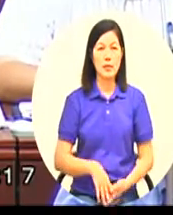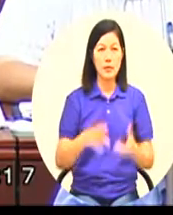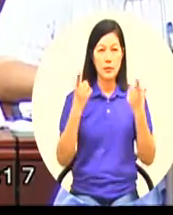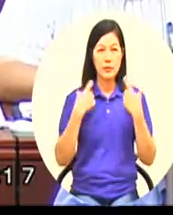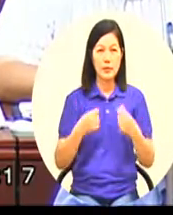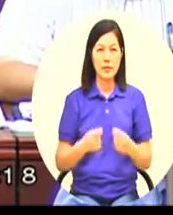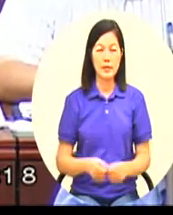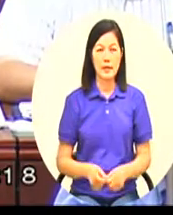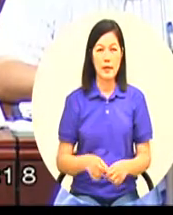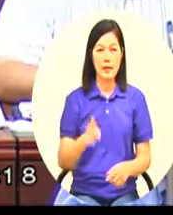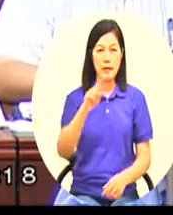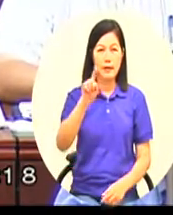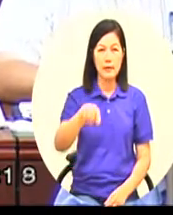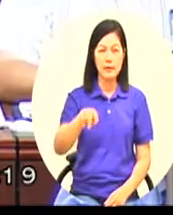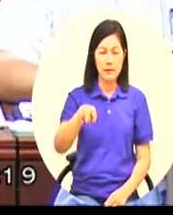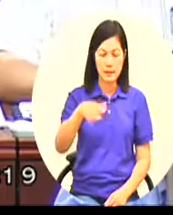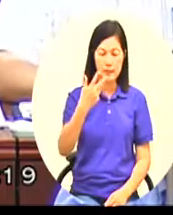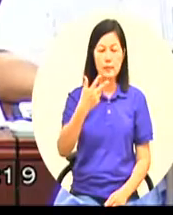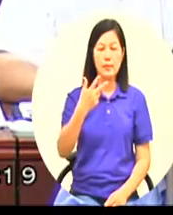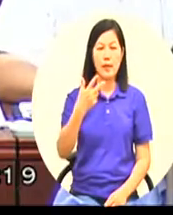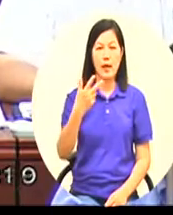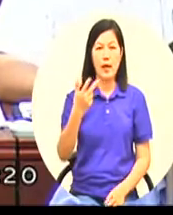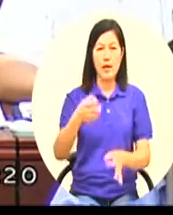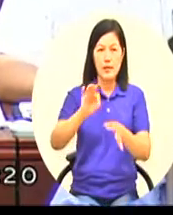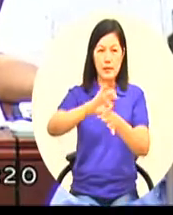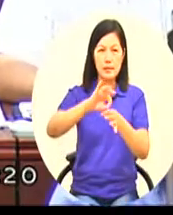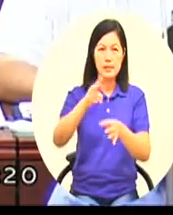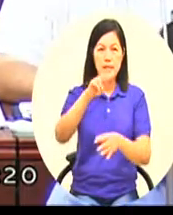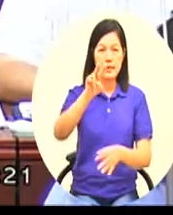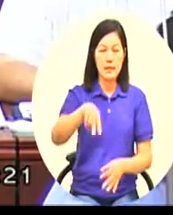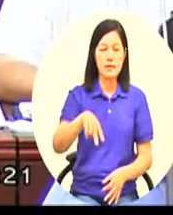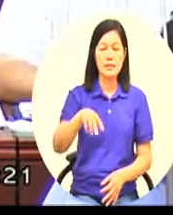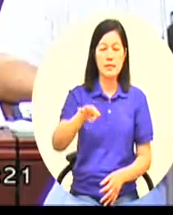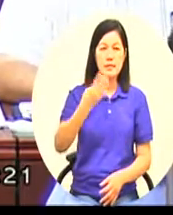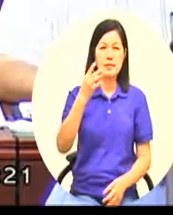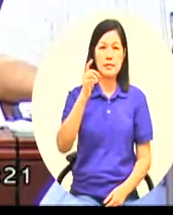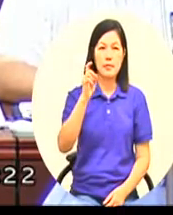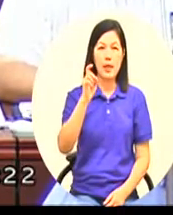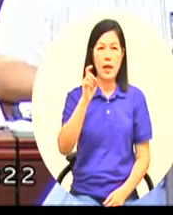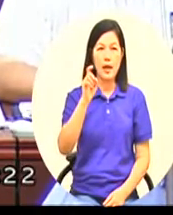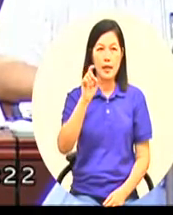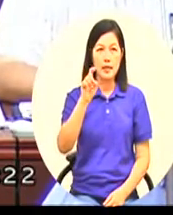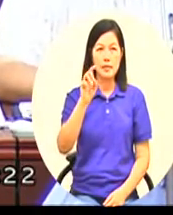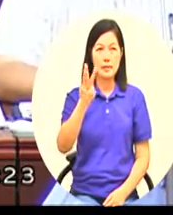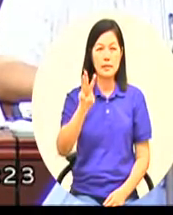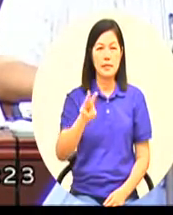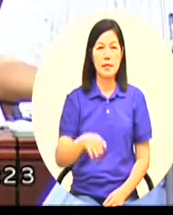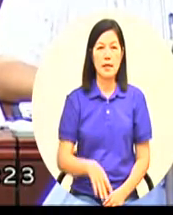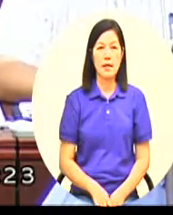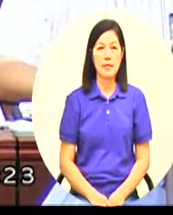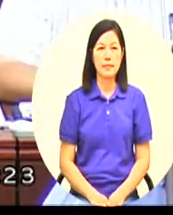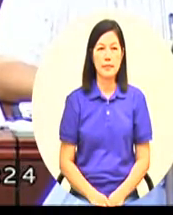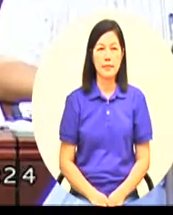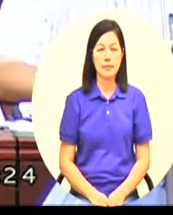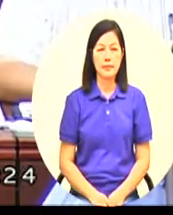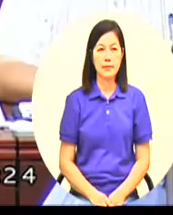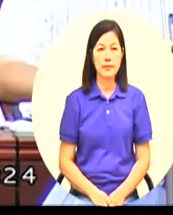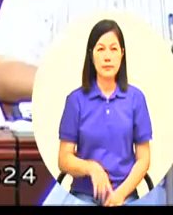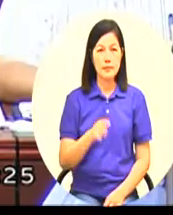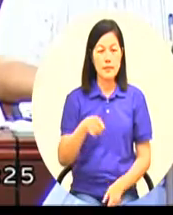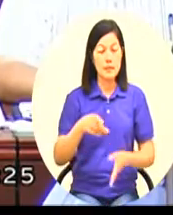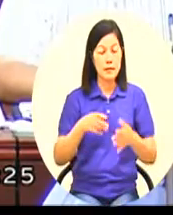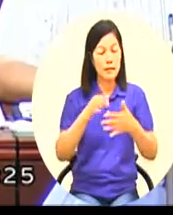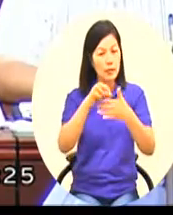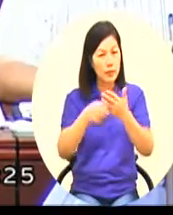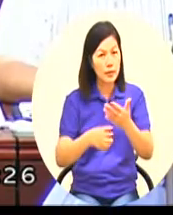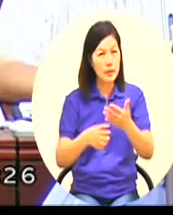从1700调到2413，这个2413是我们按照